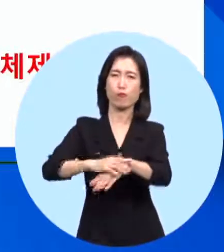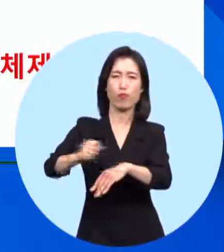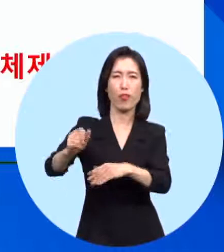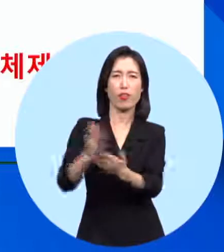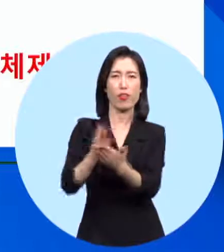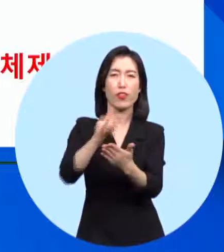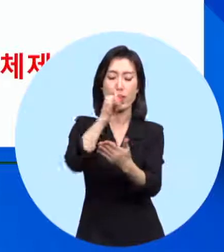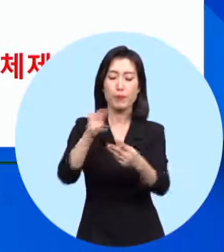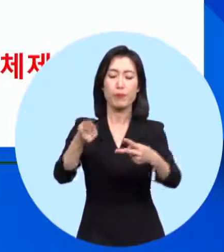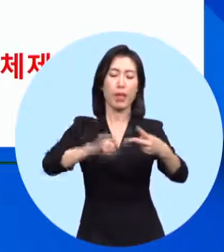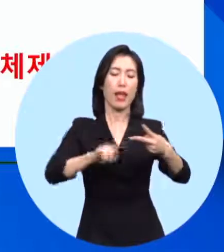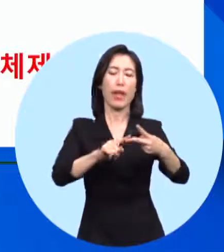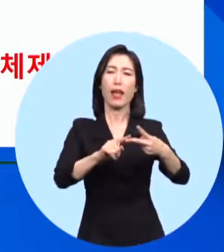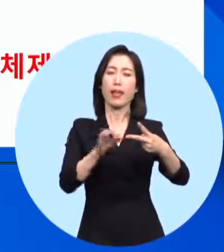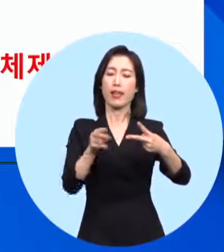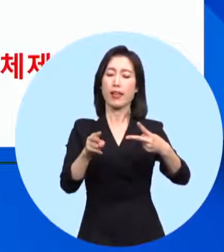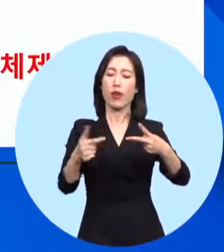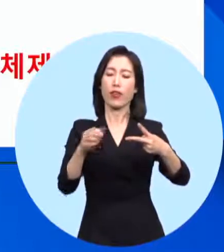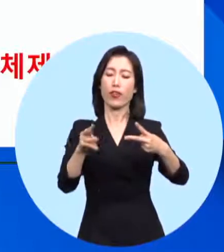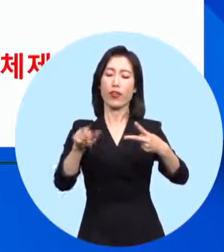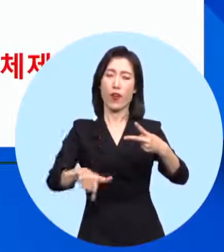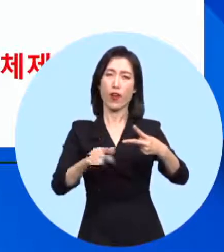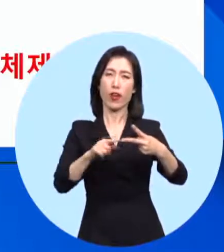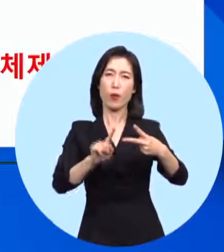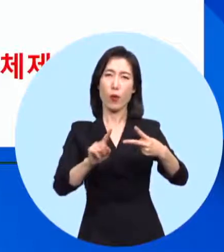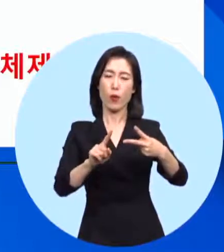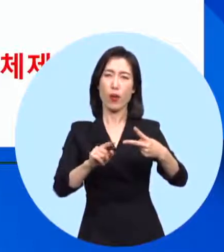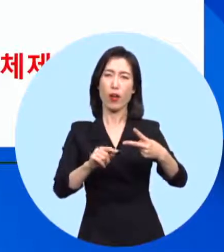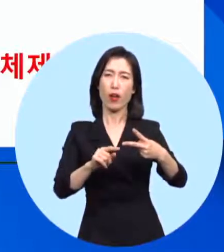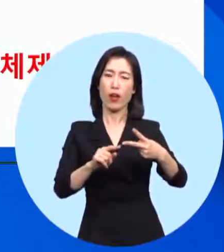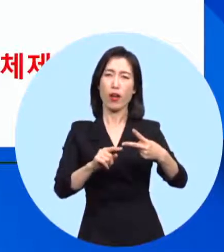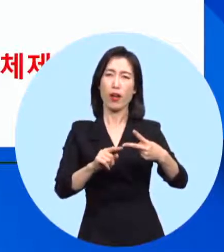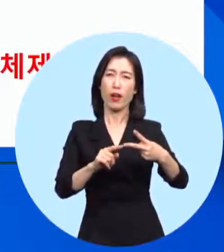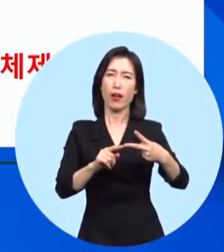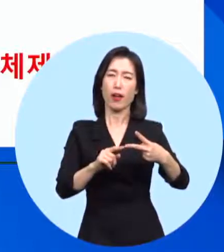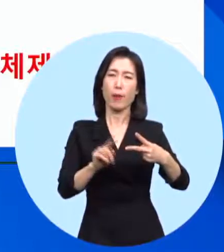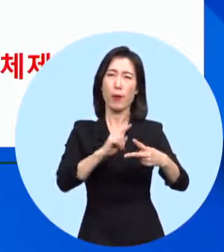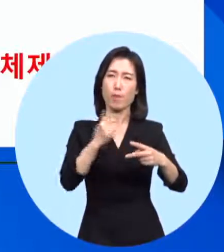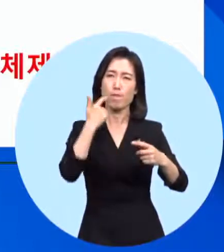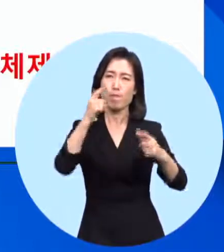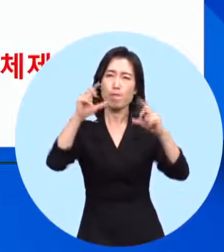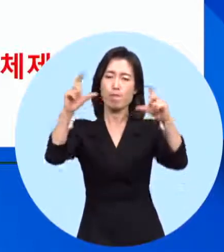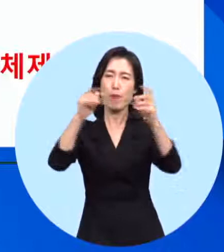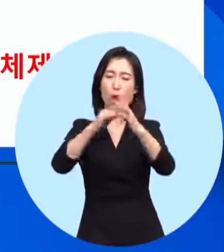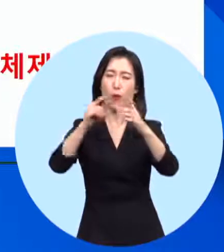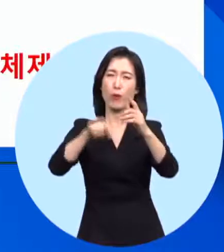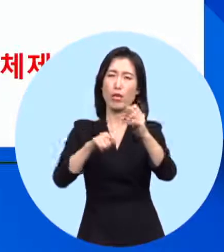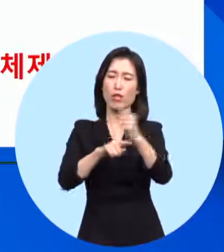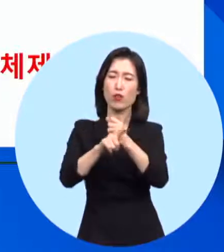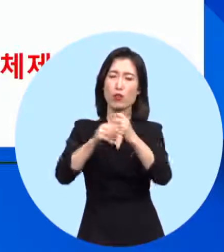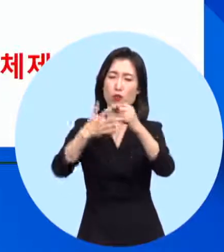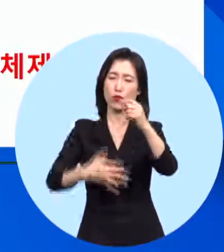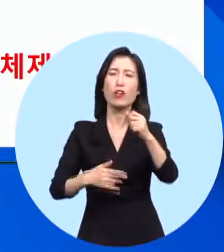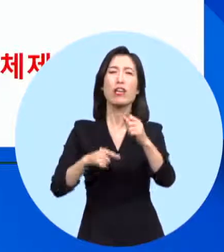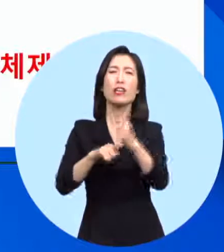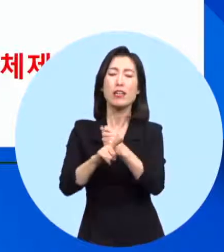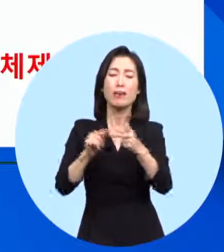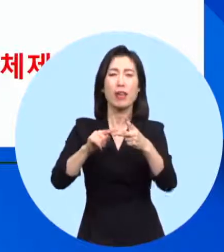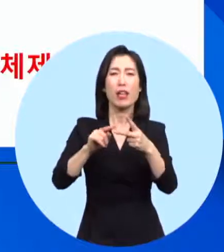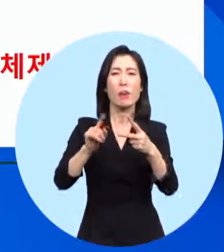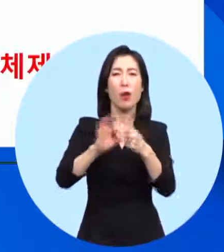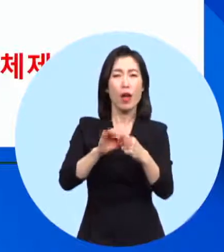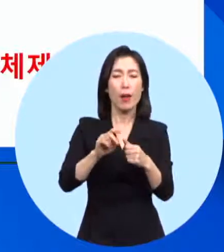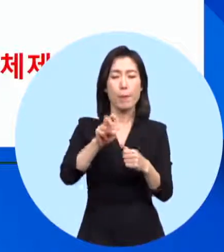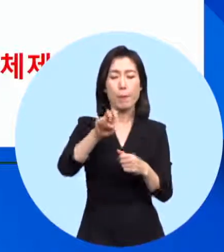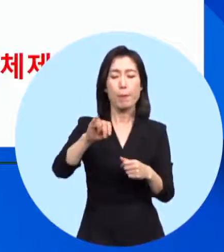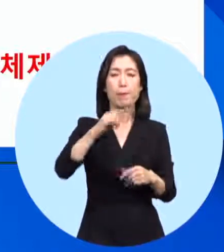연역적인 방법이라는 건데 일반적인 원리로부터 구체적인 사실을 도출해내는 건데, 통상 지방자치 지방분권하면 우리가